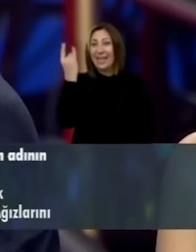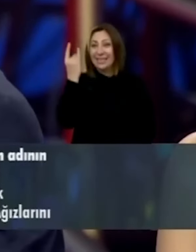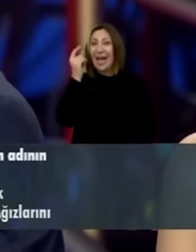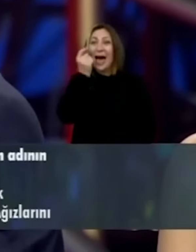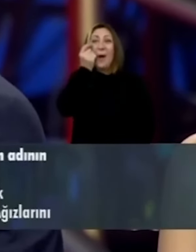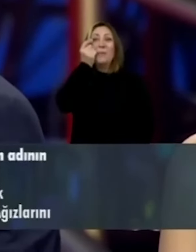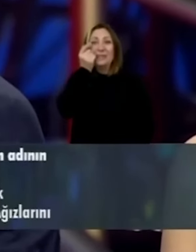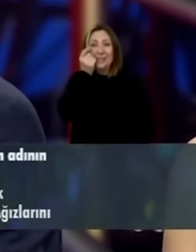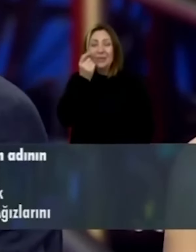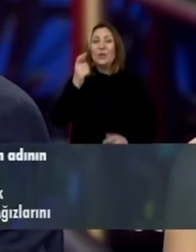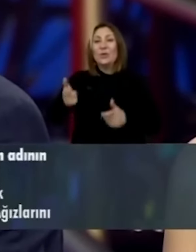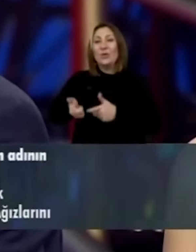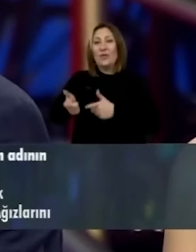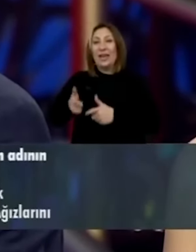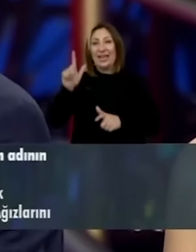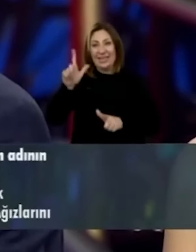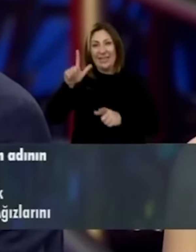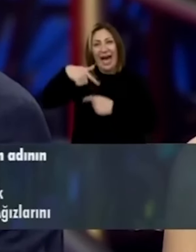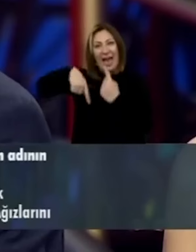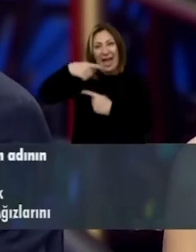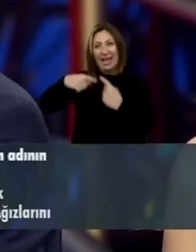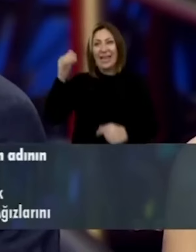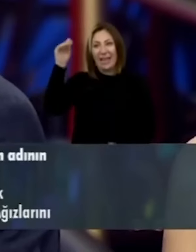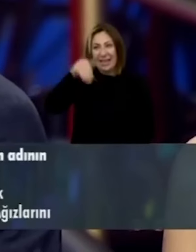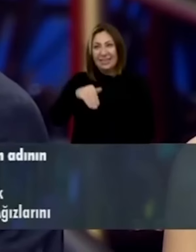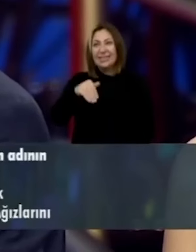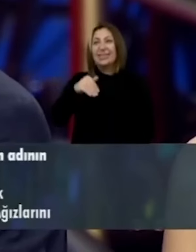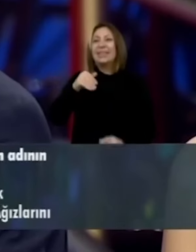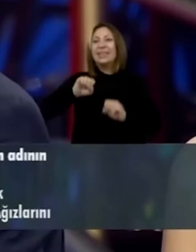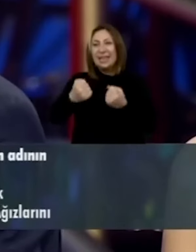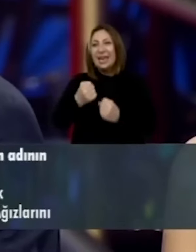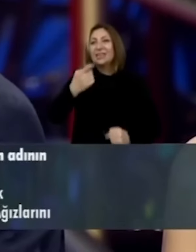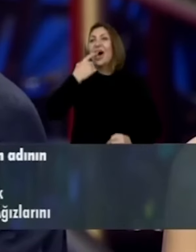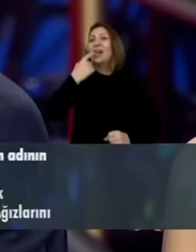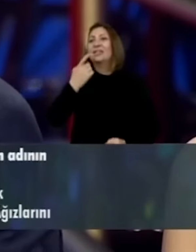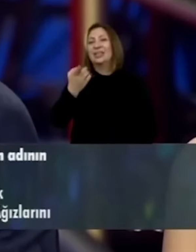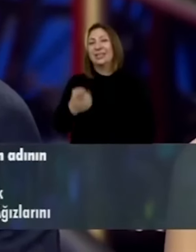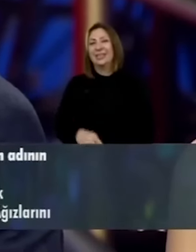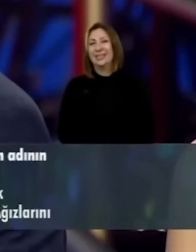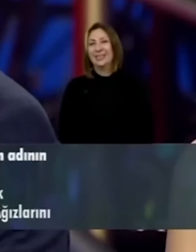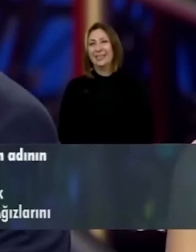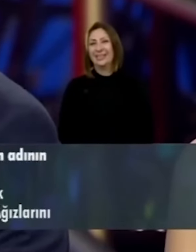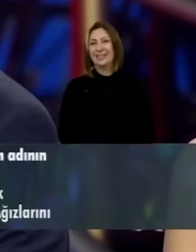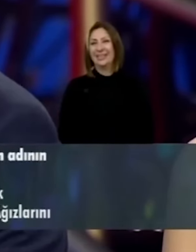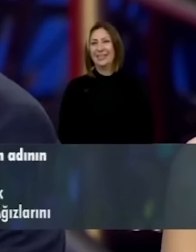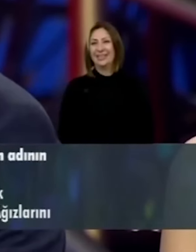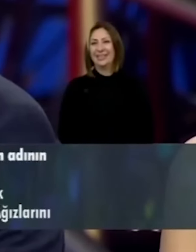Göz Gez Arpacık, Güvenlik Gerekirse Ara, Geliriz Gırarız Ağızlarını.